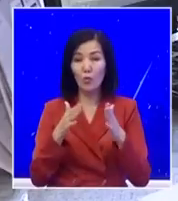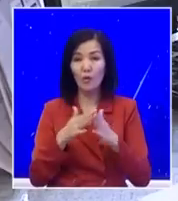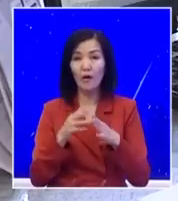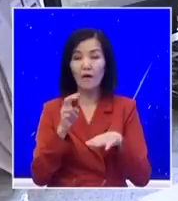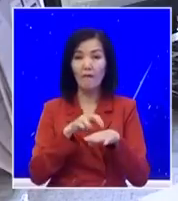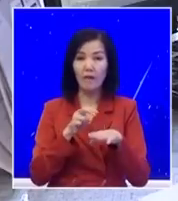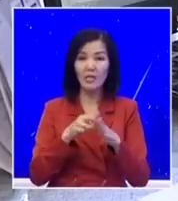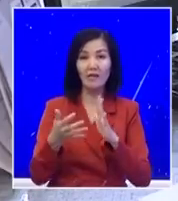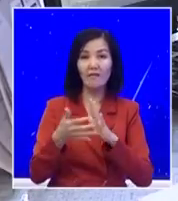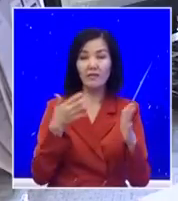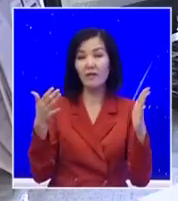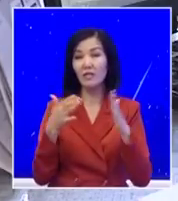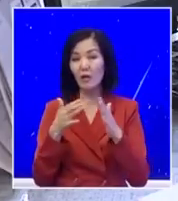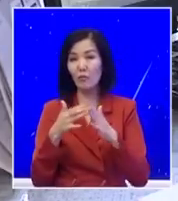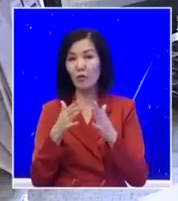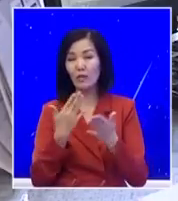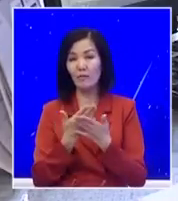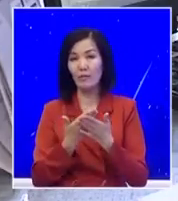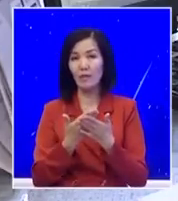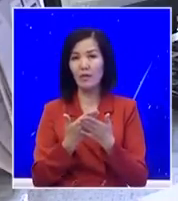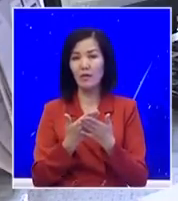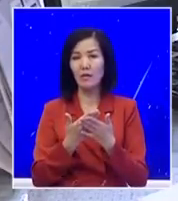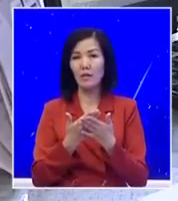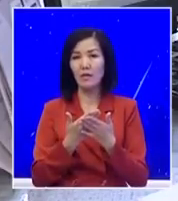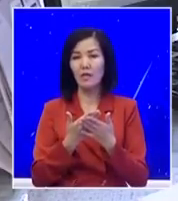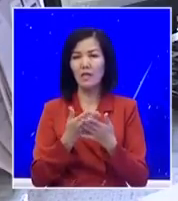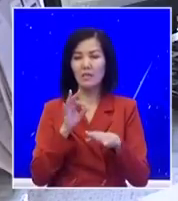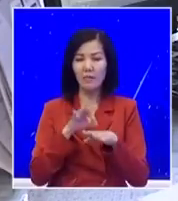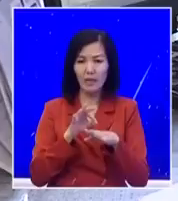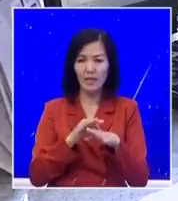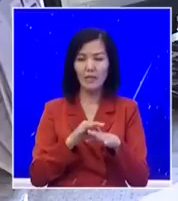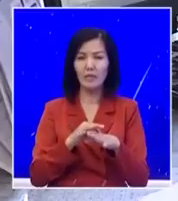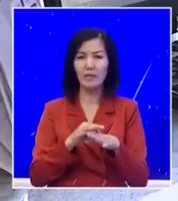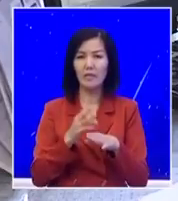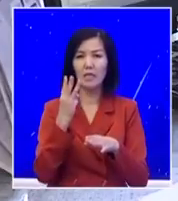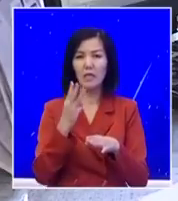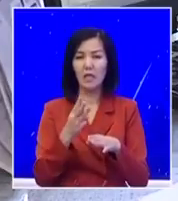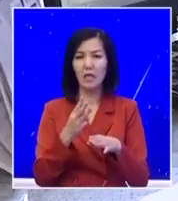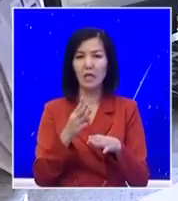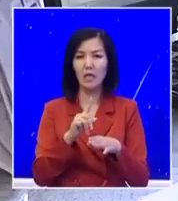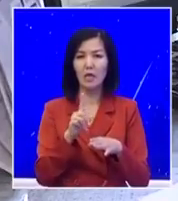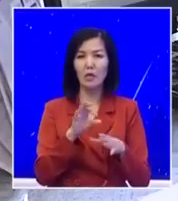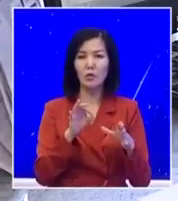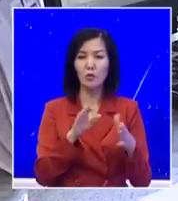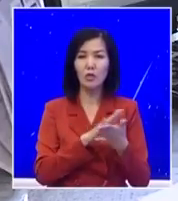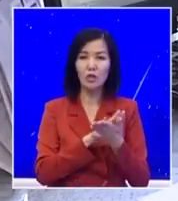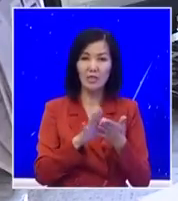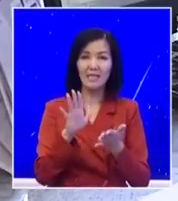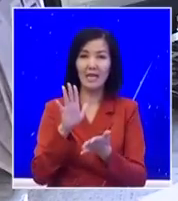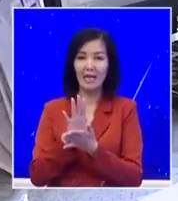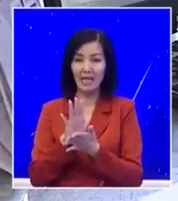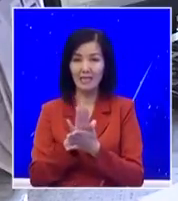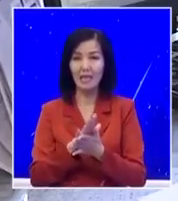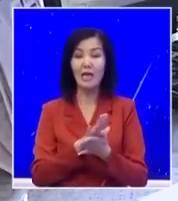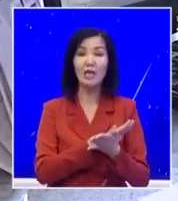себя. А если, коли так пришел ребенок к нам, у нас тут есть 2 зоны, чистая и грязная. Грязная